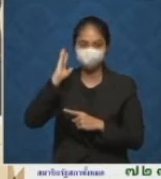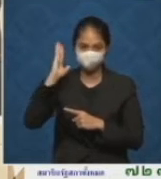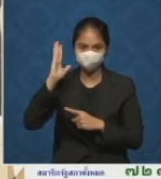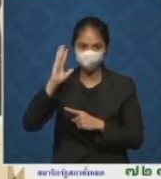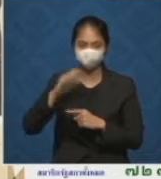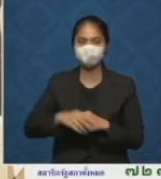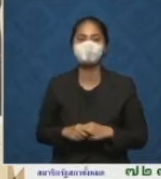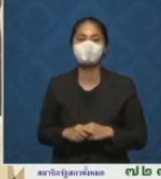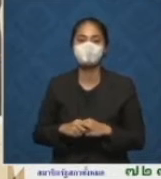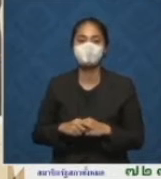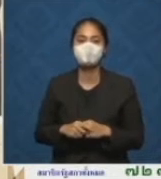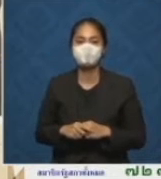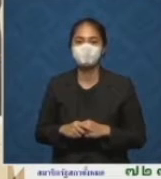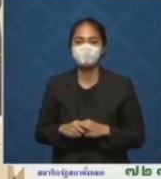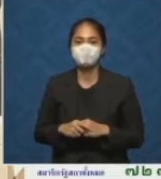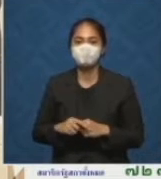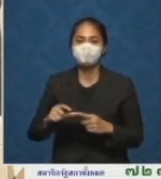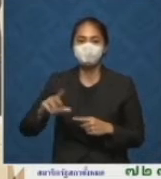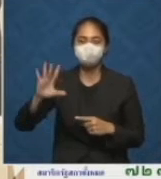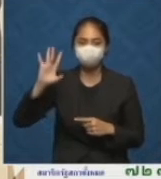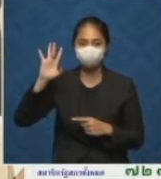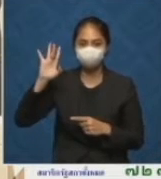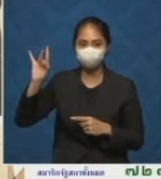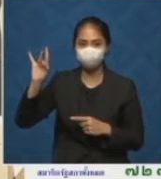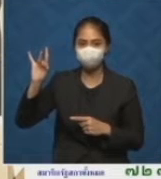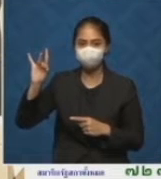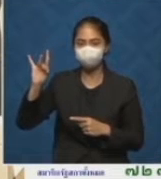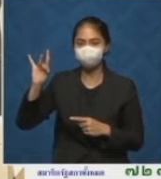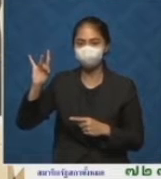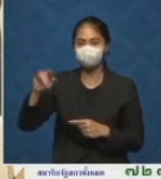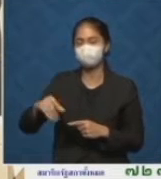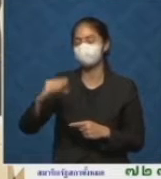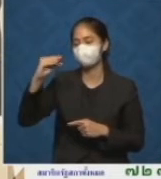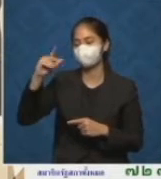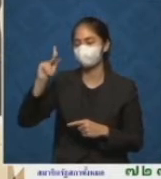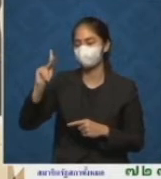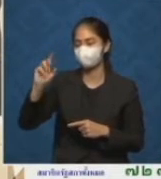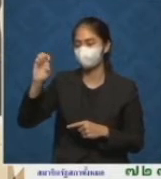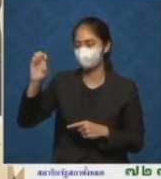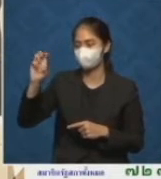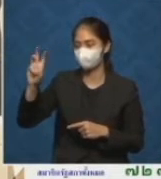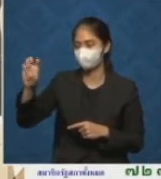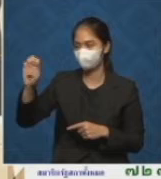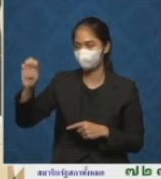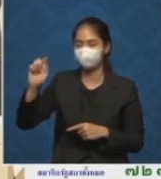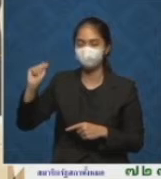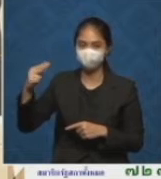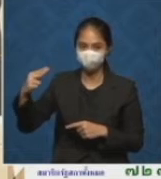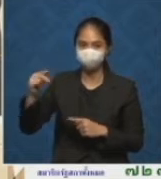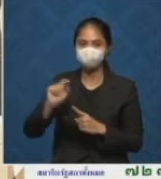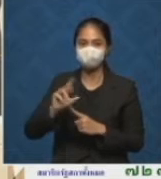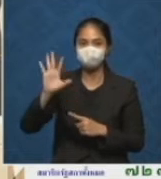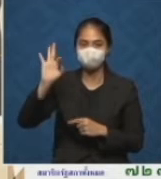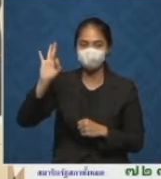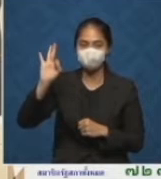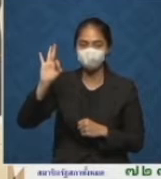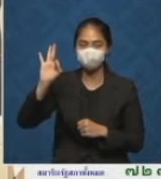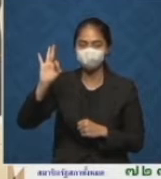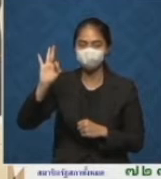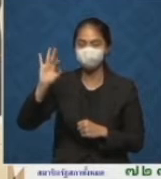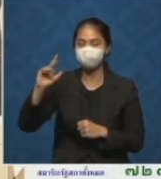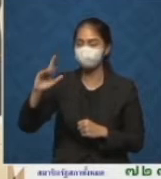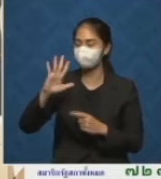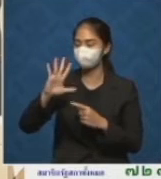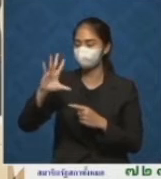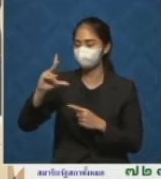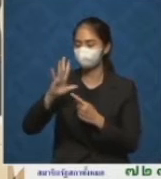พลโตมรศักดิ์ 8. ศาสตราจารย์โกวิทพวงงาม 9. นายเฉลาพ